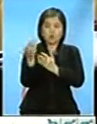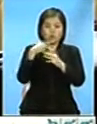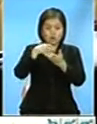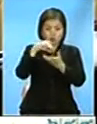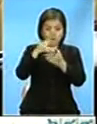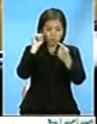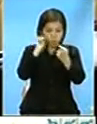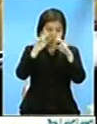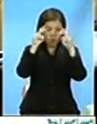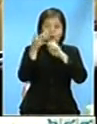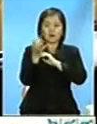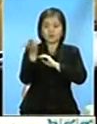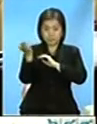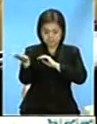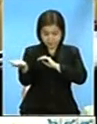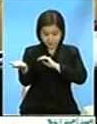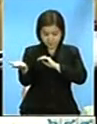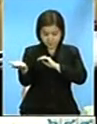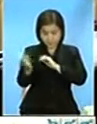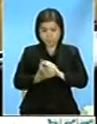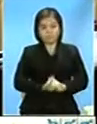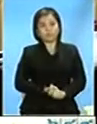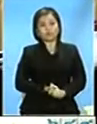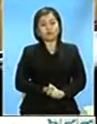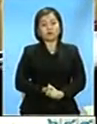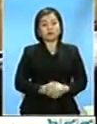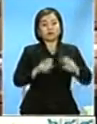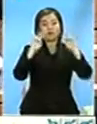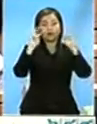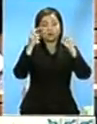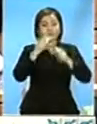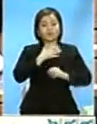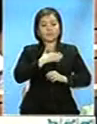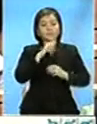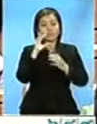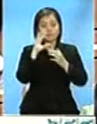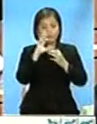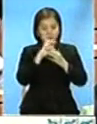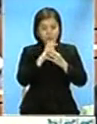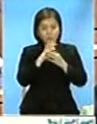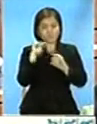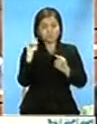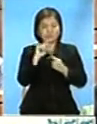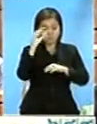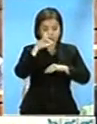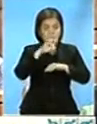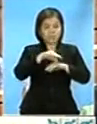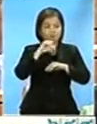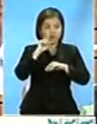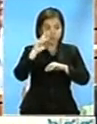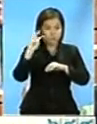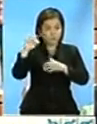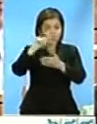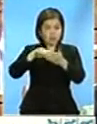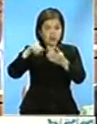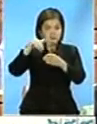งครับ เป็นฮะประเด็นครับเพราะว่าเป็นเรื่องที่เกี่ยวข้องกับการที่มาของสว.เลือกตั้งที่ไม่